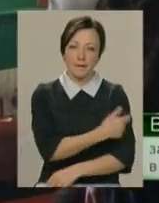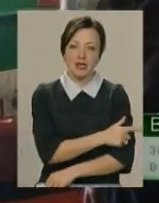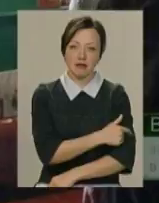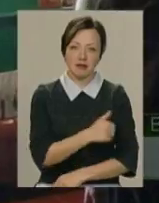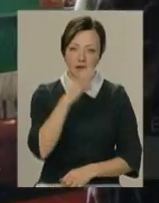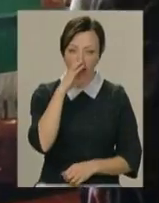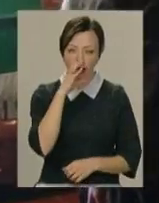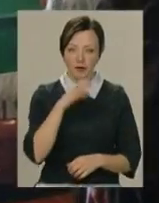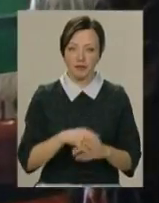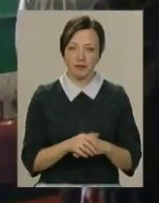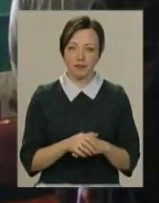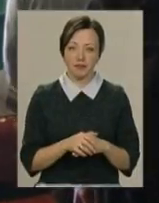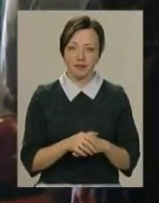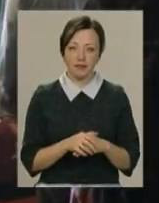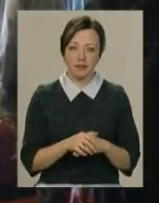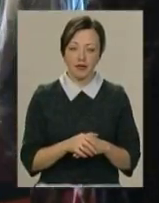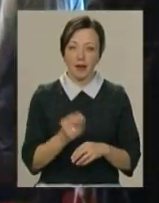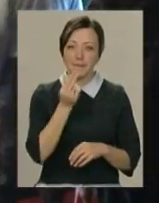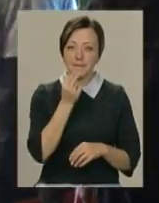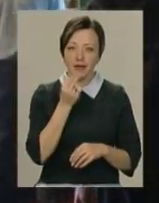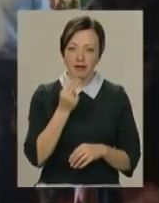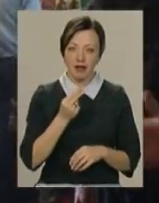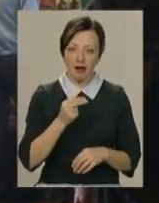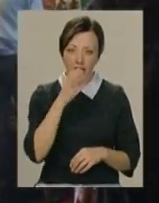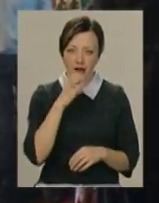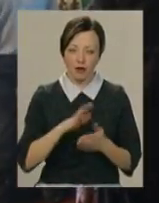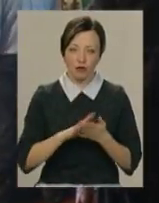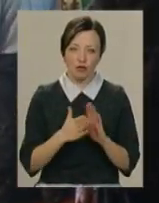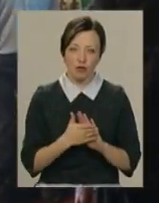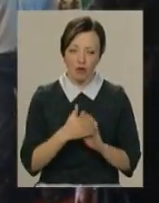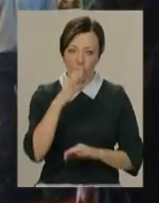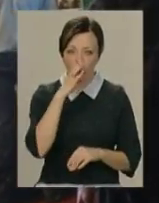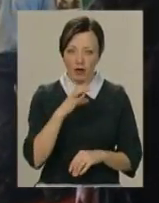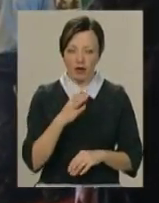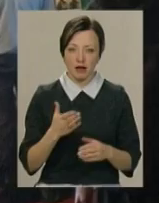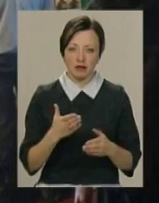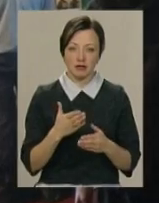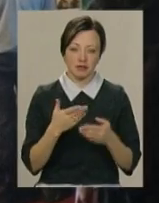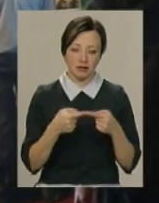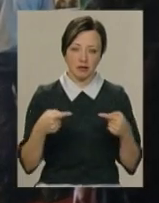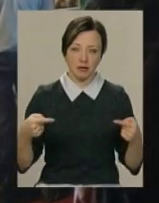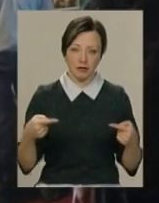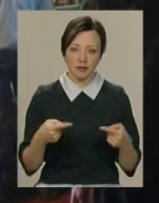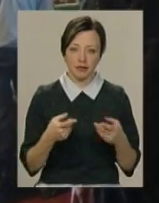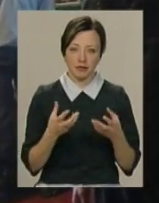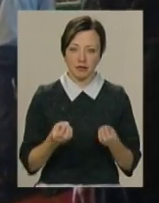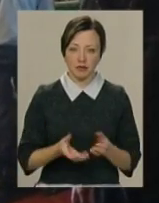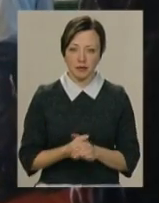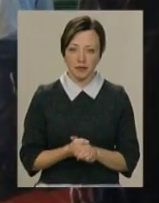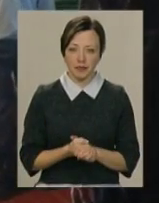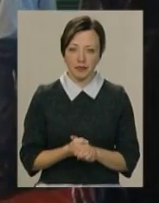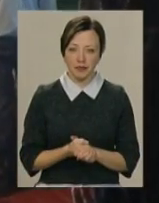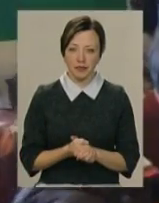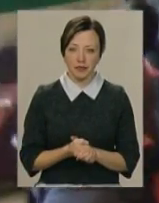медицина. Що ще у нас тут? Питання, умови, ну і далі тому подобне. От, до